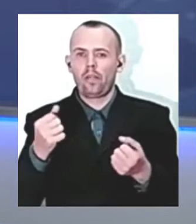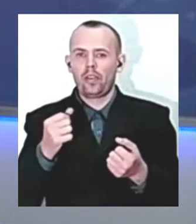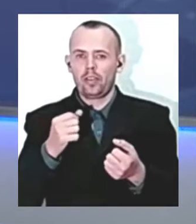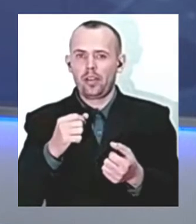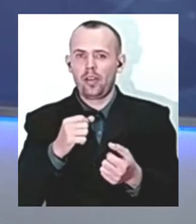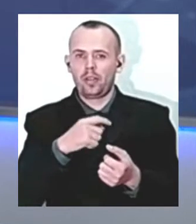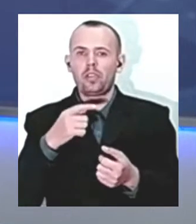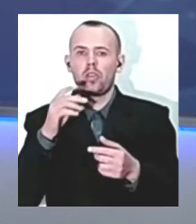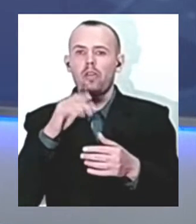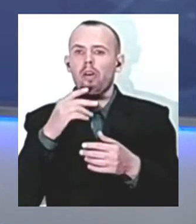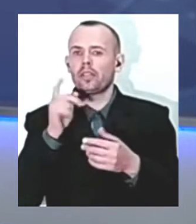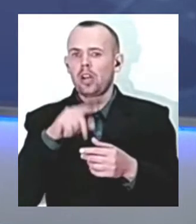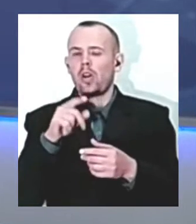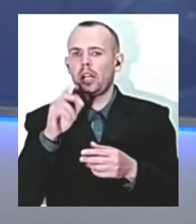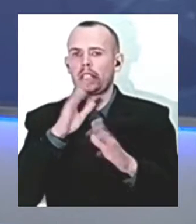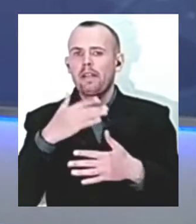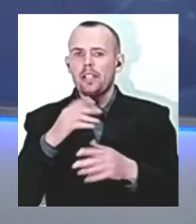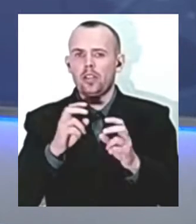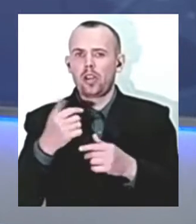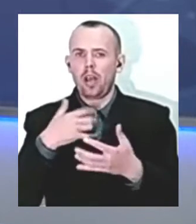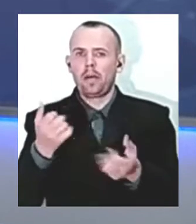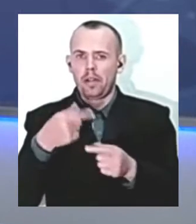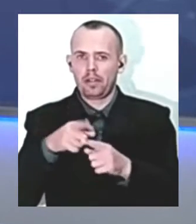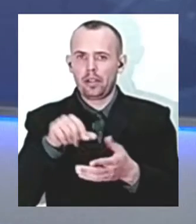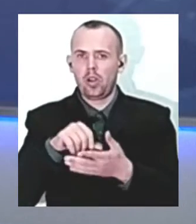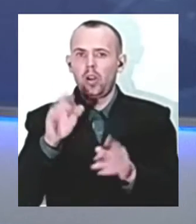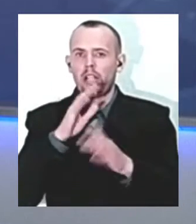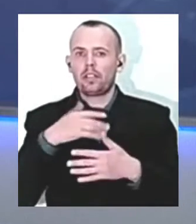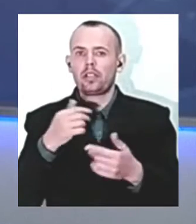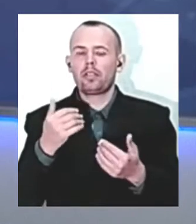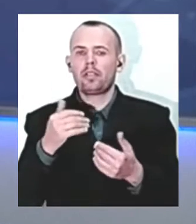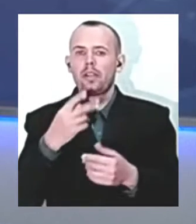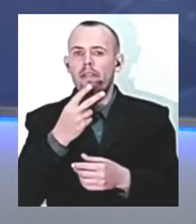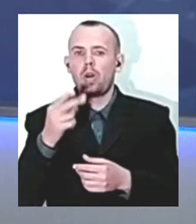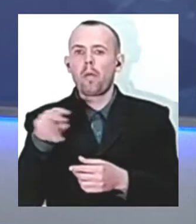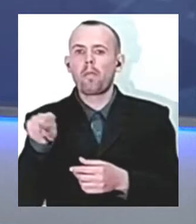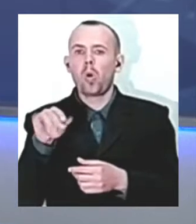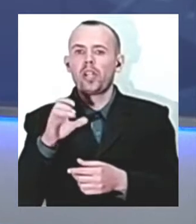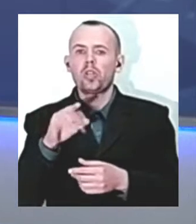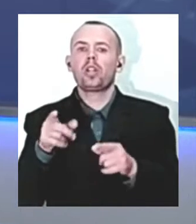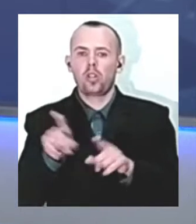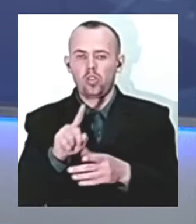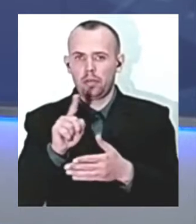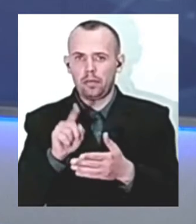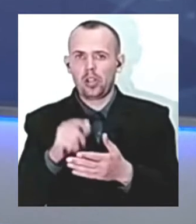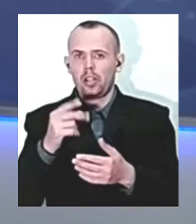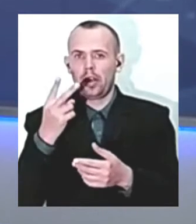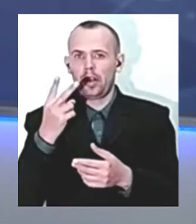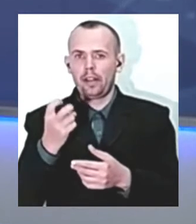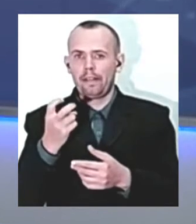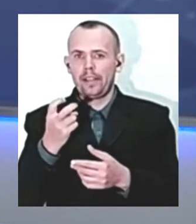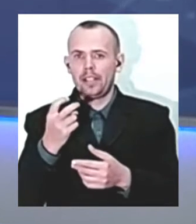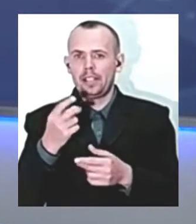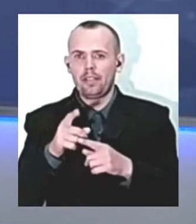станцій. Я саме переймалася, щоб киснева станція з'явилася у Подільську. Це шпиталь на 200 ліжок, і це північ